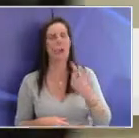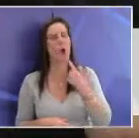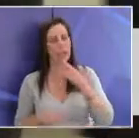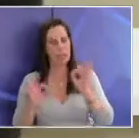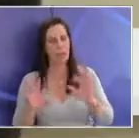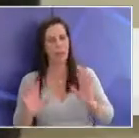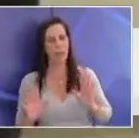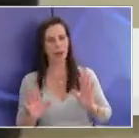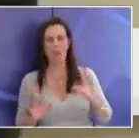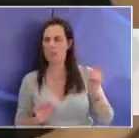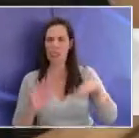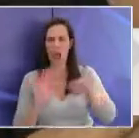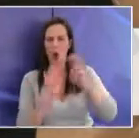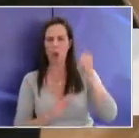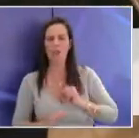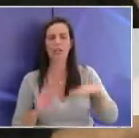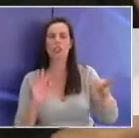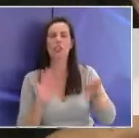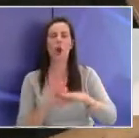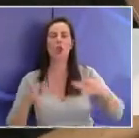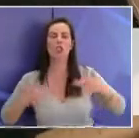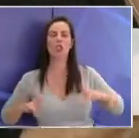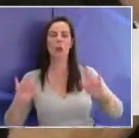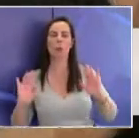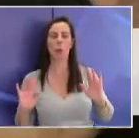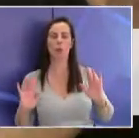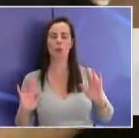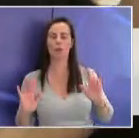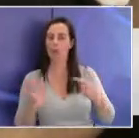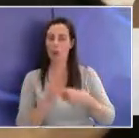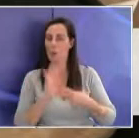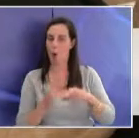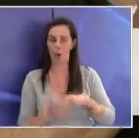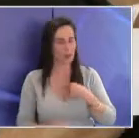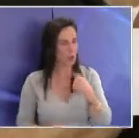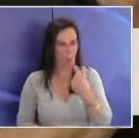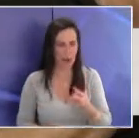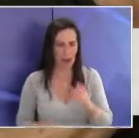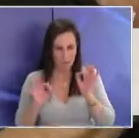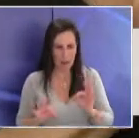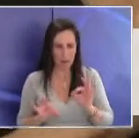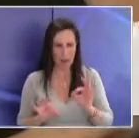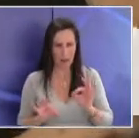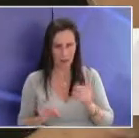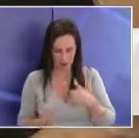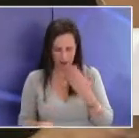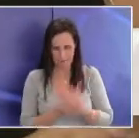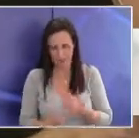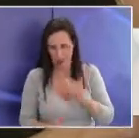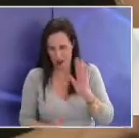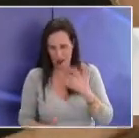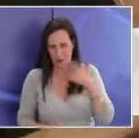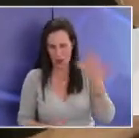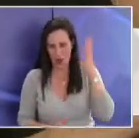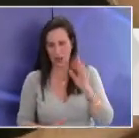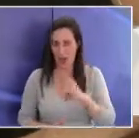לילד בשמו. זה לא חוק גיוס, זה חוק השתמטות למטרות פוליטיות צרות. ולכן אני אומרת, באמת, ממרום של יותר מ-10